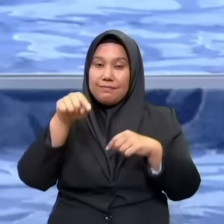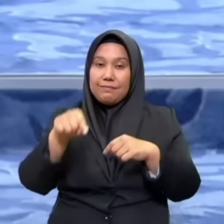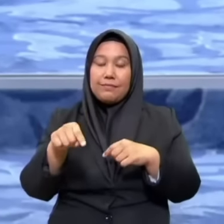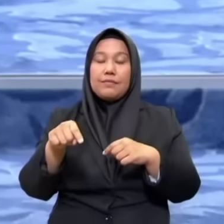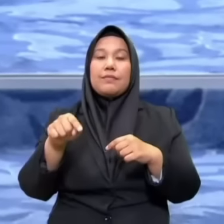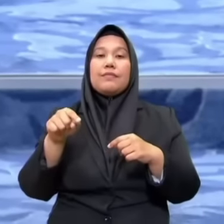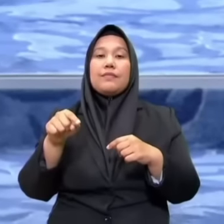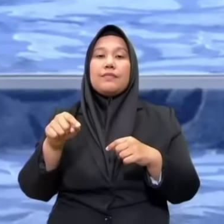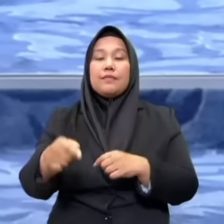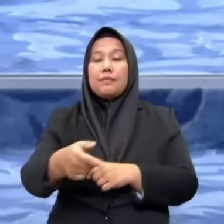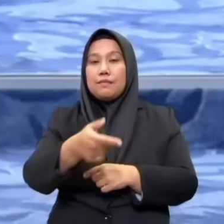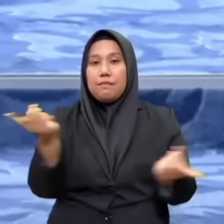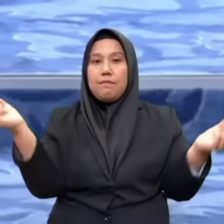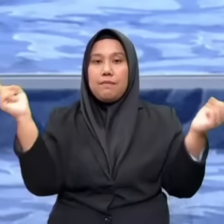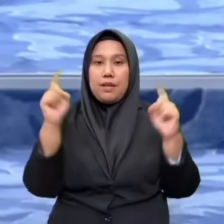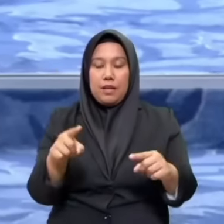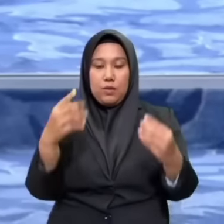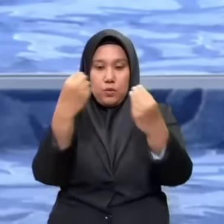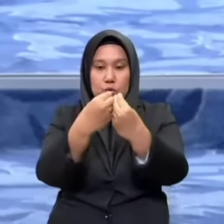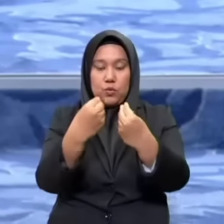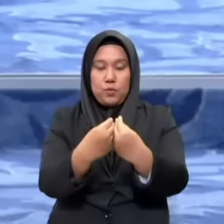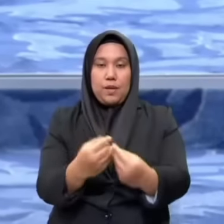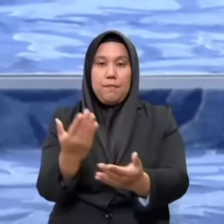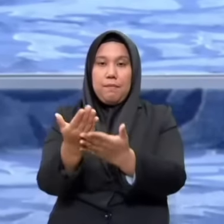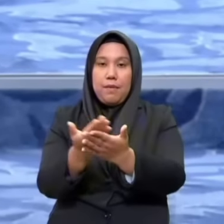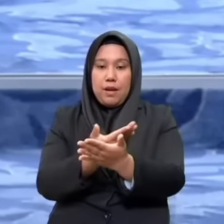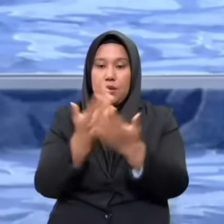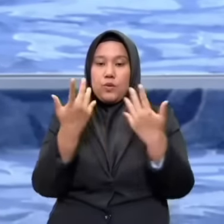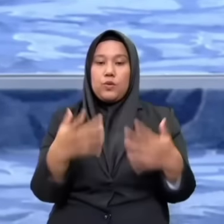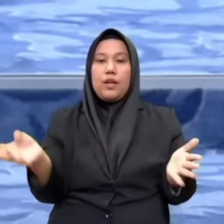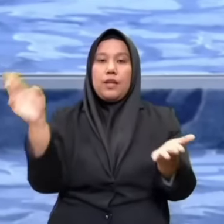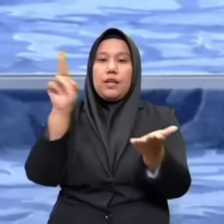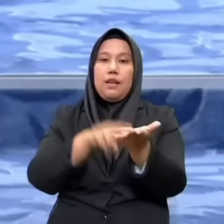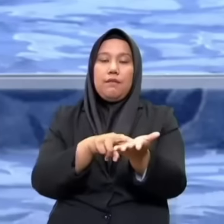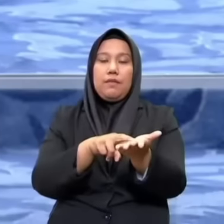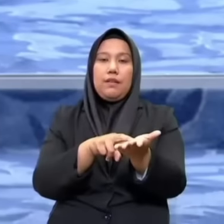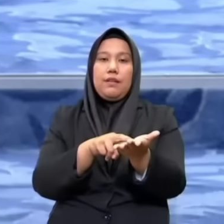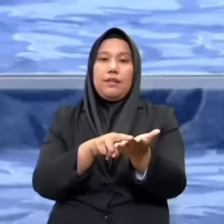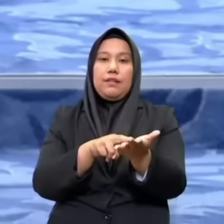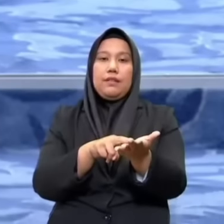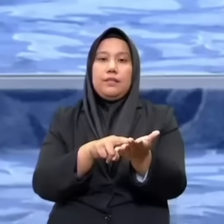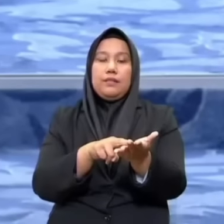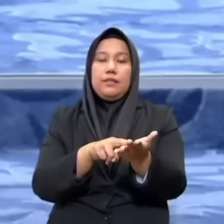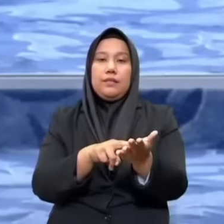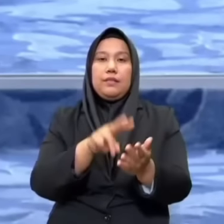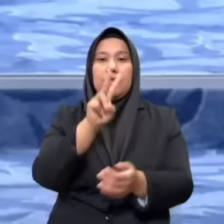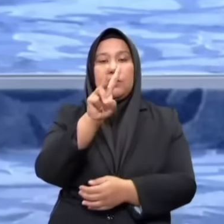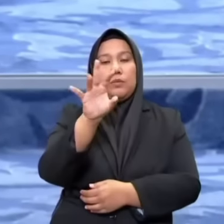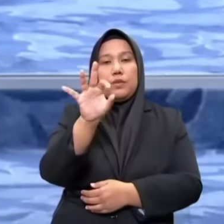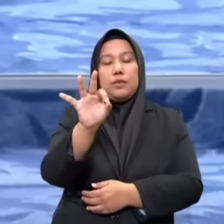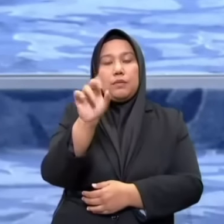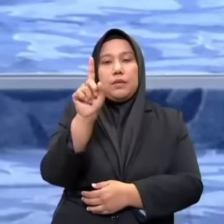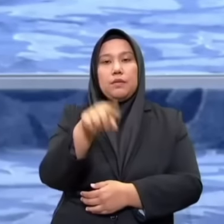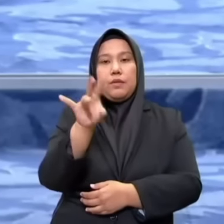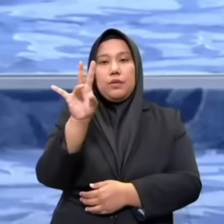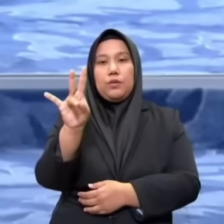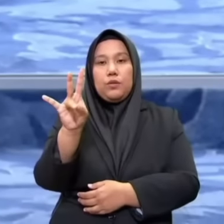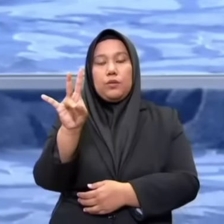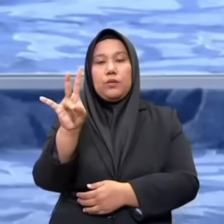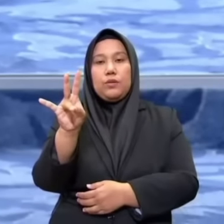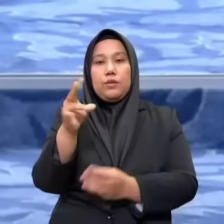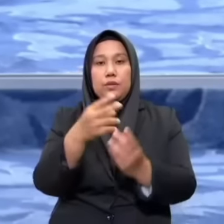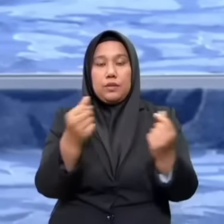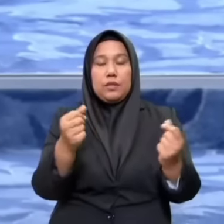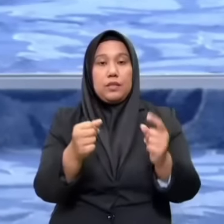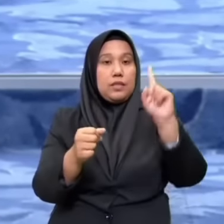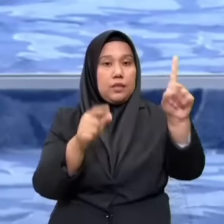ada jumlah baru yang didaftarkan dan 29 Julai selesai, 1 Ogos